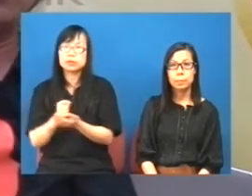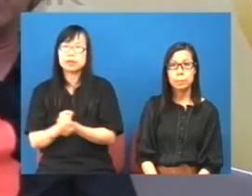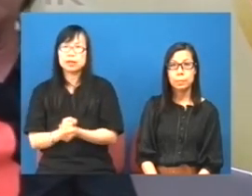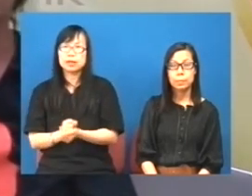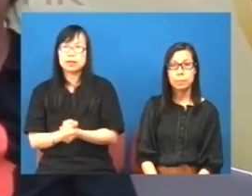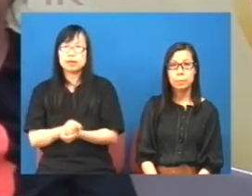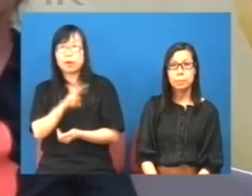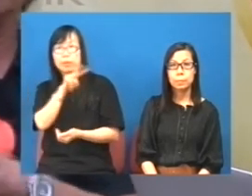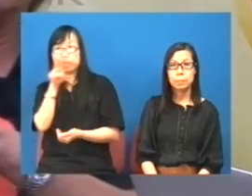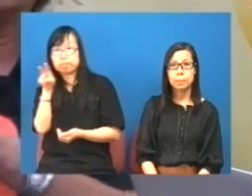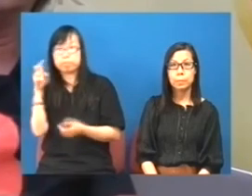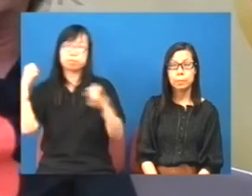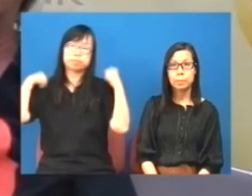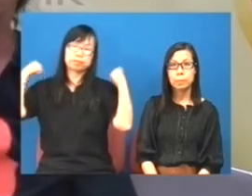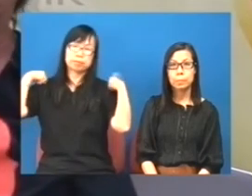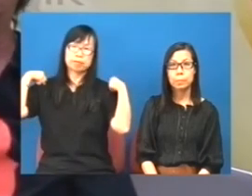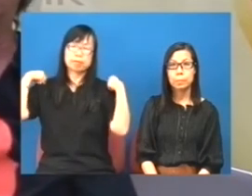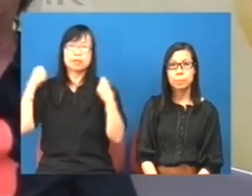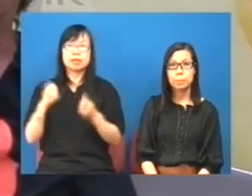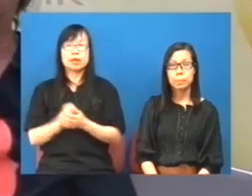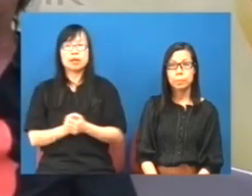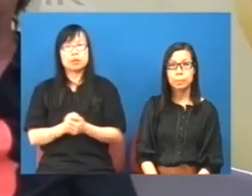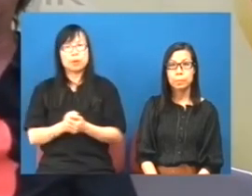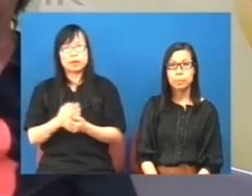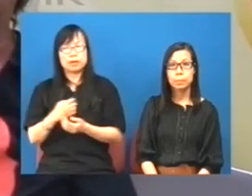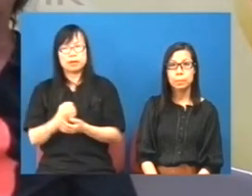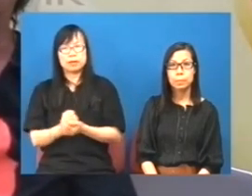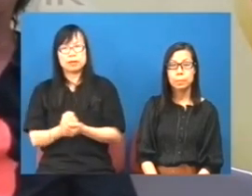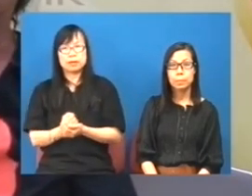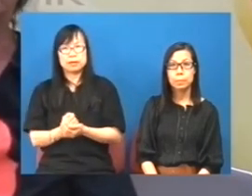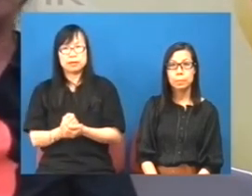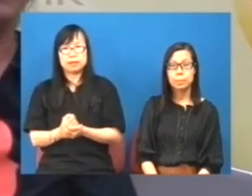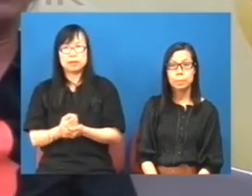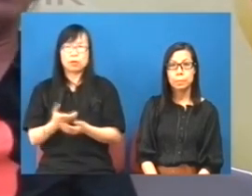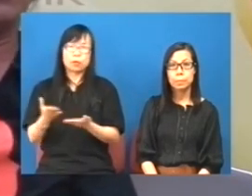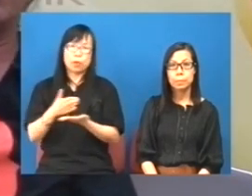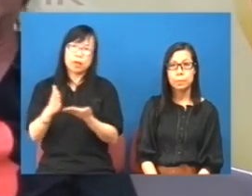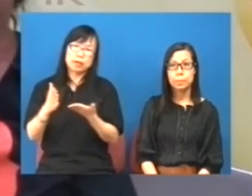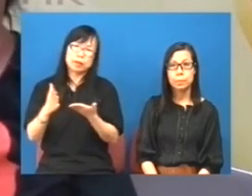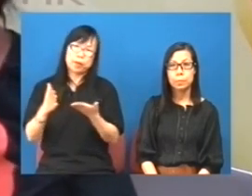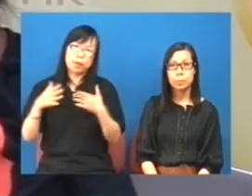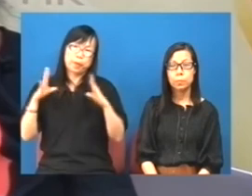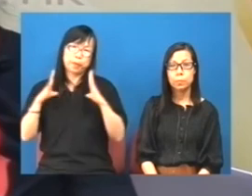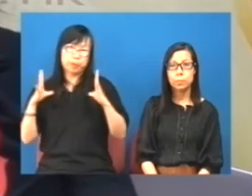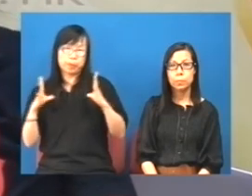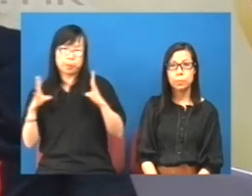觀賞這個運動為其中一個消遣或者是